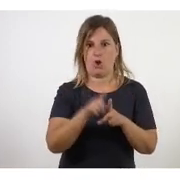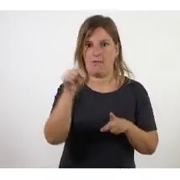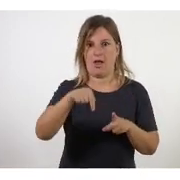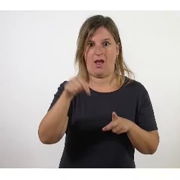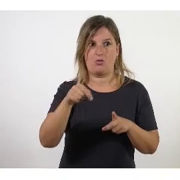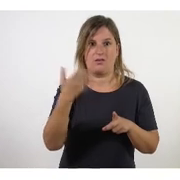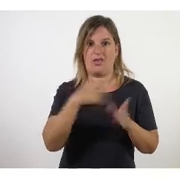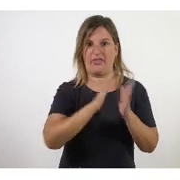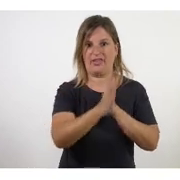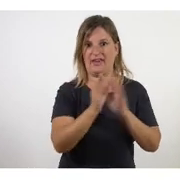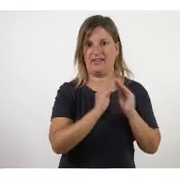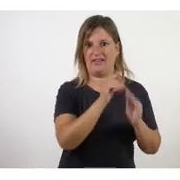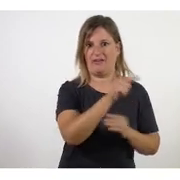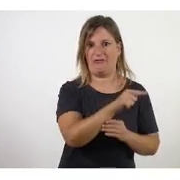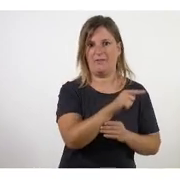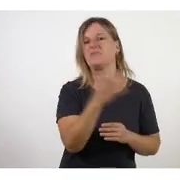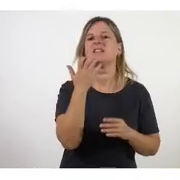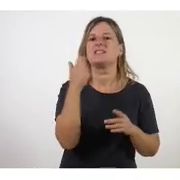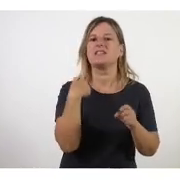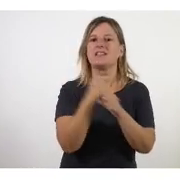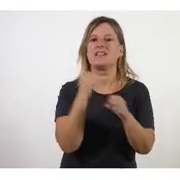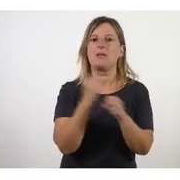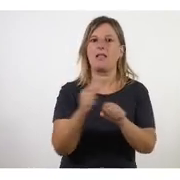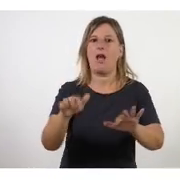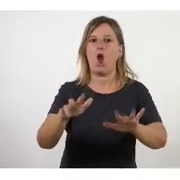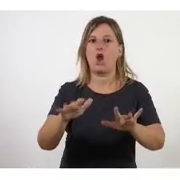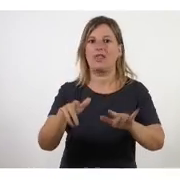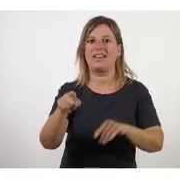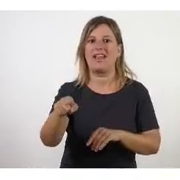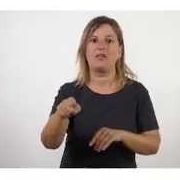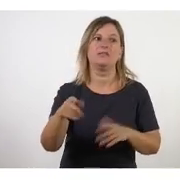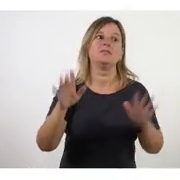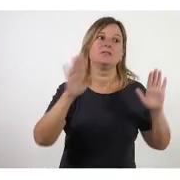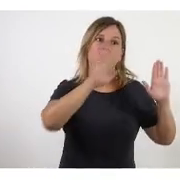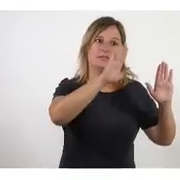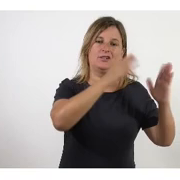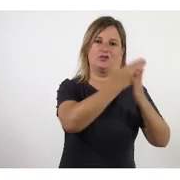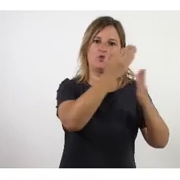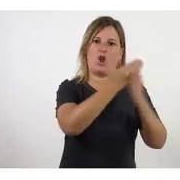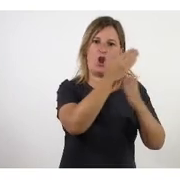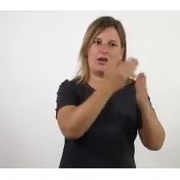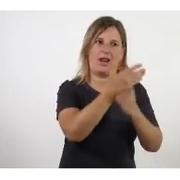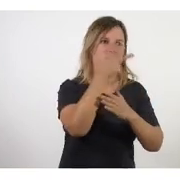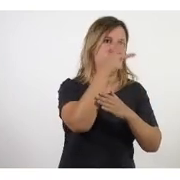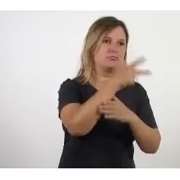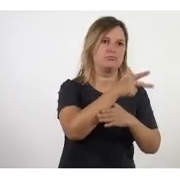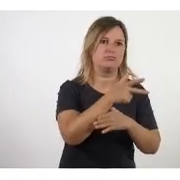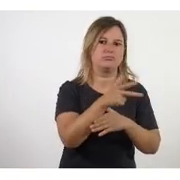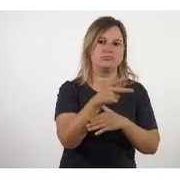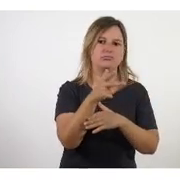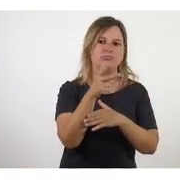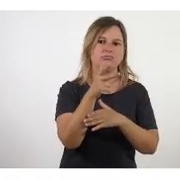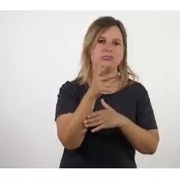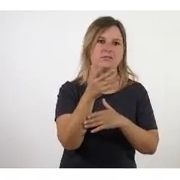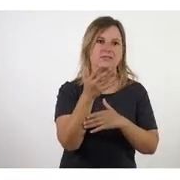fer-ho ja. Llavors, quan un treballa amb un ordinador, el que haureu de fer és, tens les jornades, no? Esteu fent el fet noticiós. Per què les